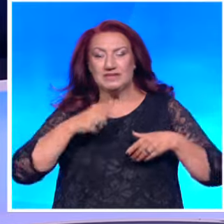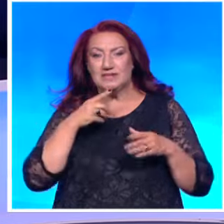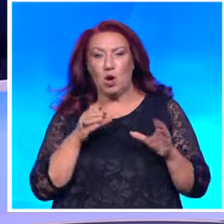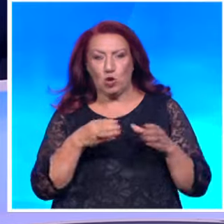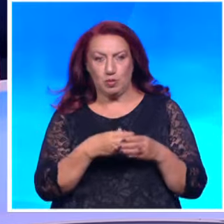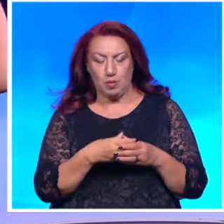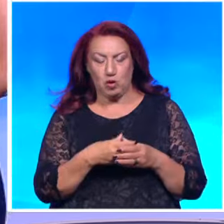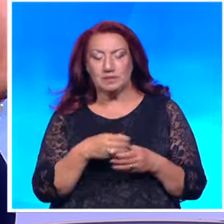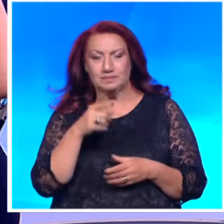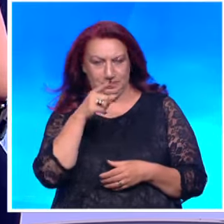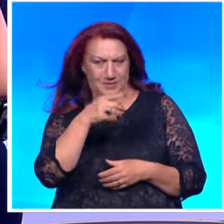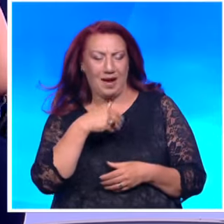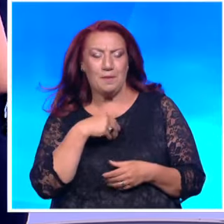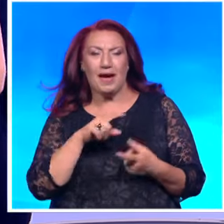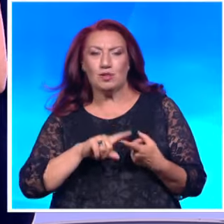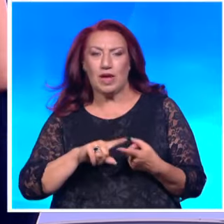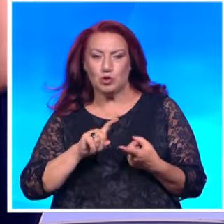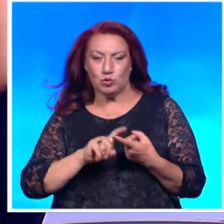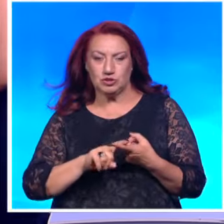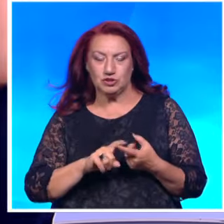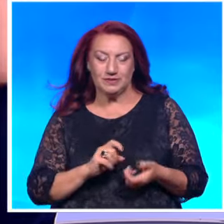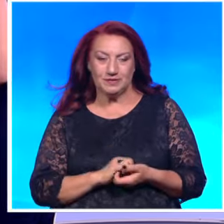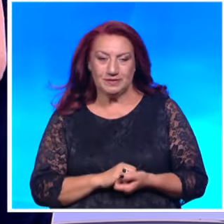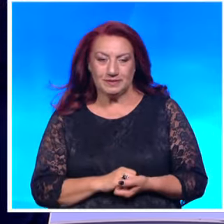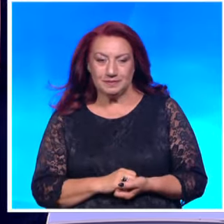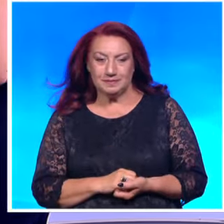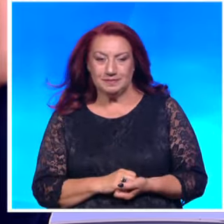и Калоян Кюркчиев. Калояне, здравей!